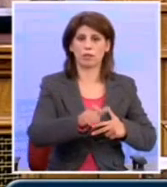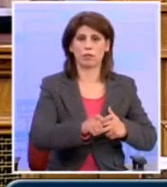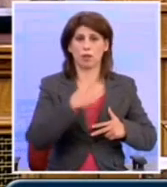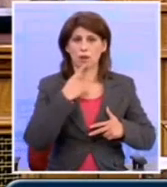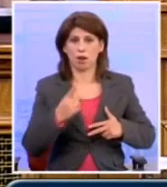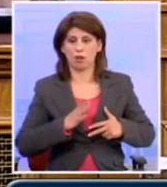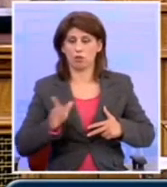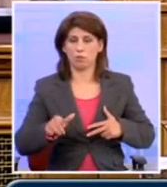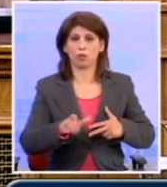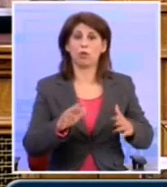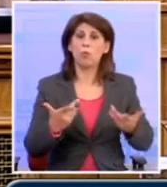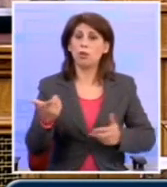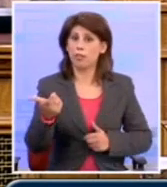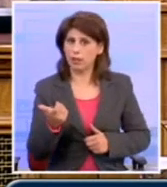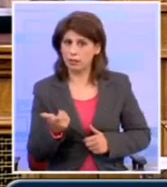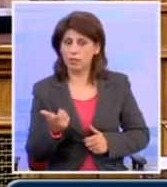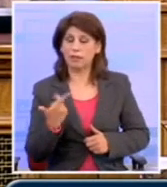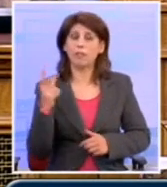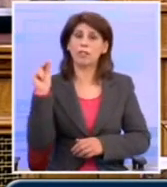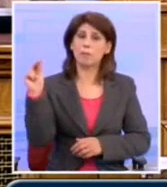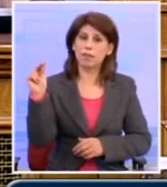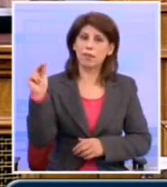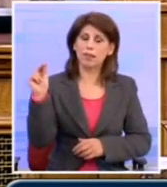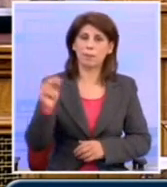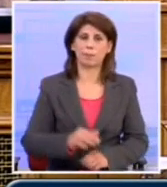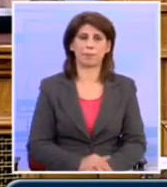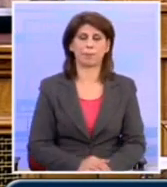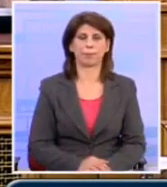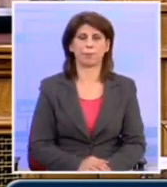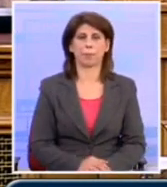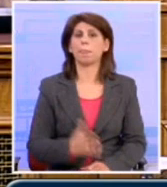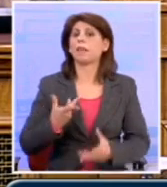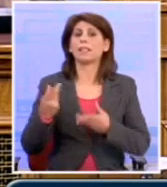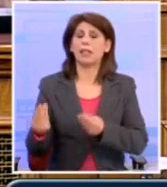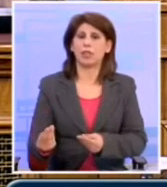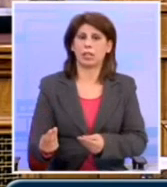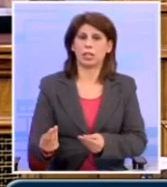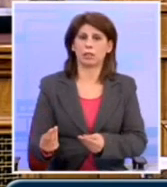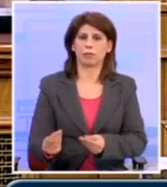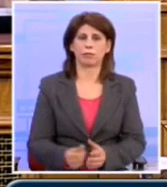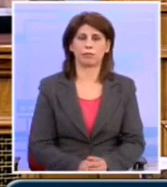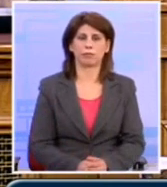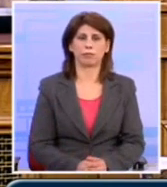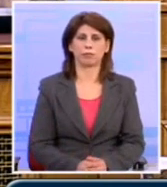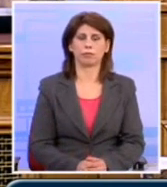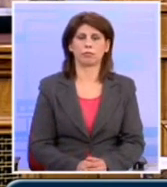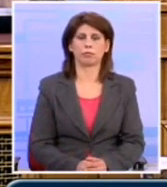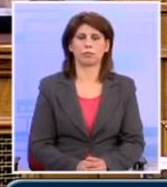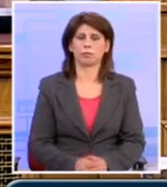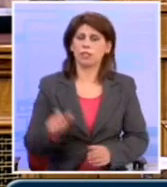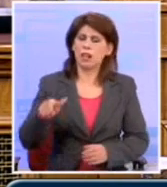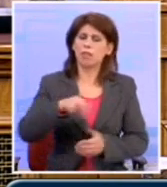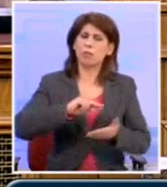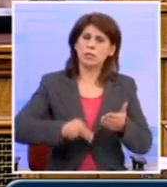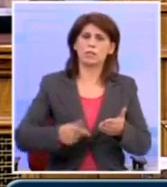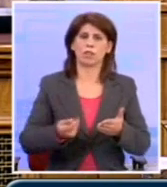λέει πότε δανείζεται, τι δεσμεύεται, τι δίνει σε κάθε μία από τις συμβάσεις που